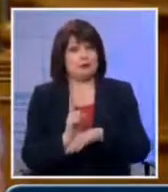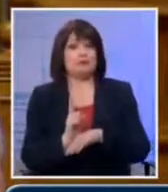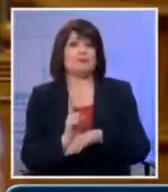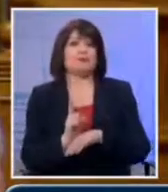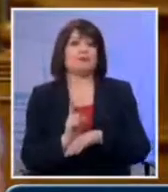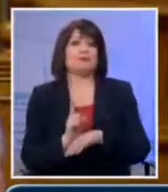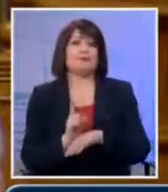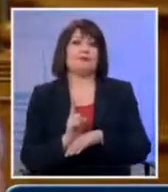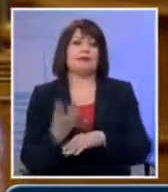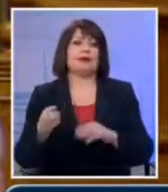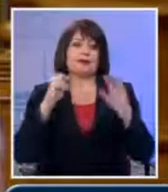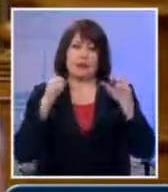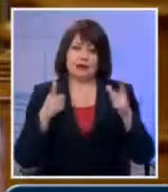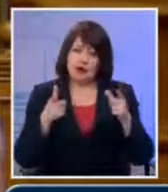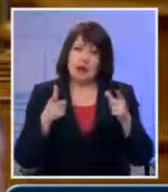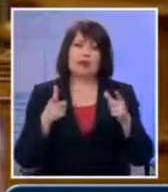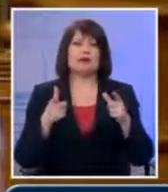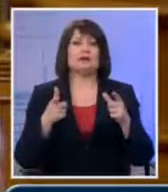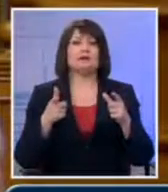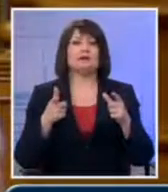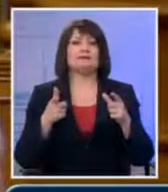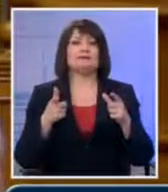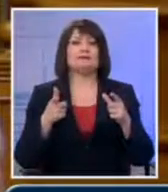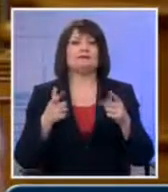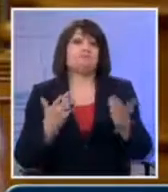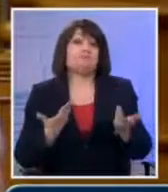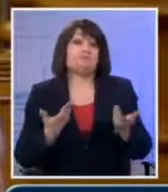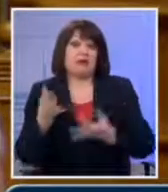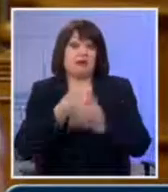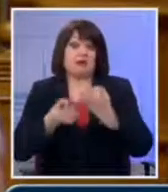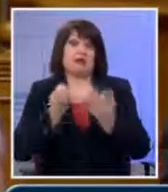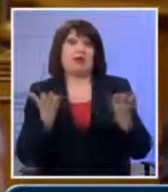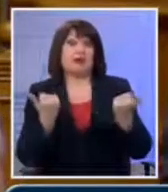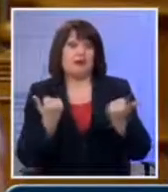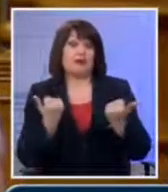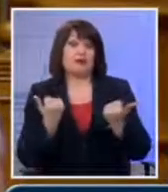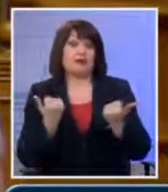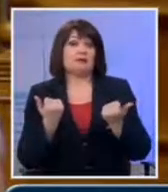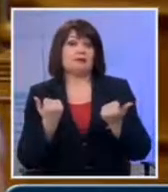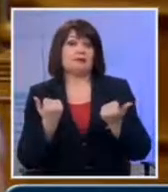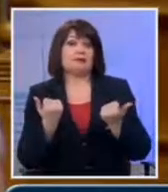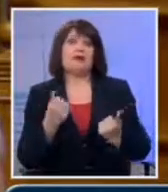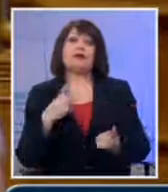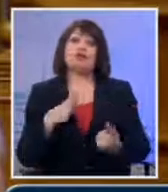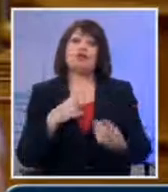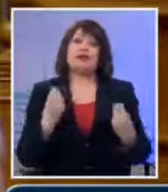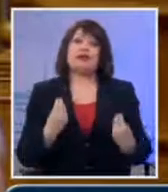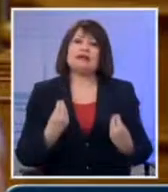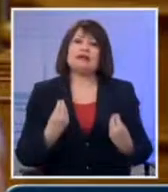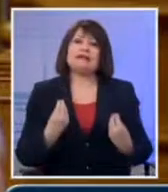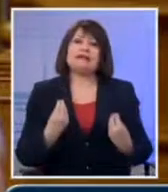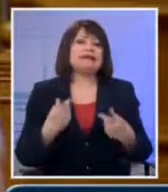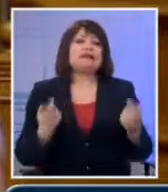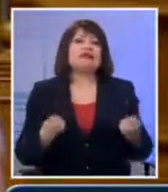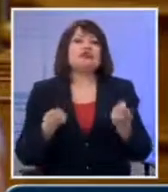η αξιωματική αντιπολίτευση, ίσως σε λήψη επιχειρημάτων, προτίμησε να εξασκηθεί σε